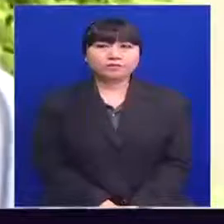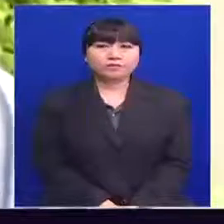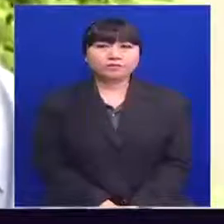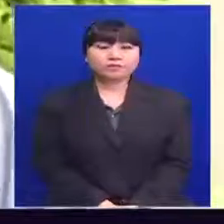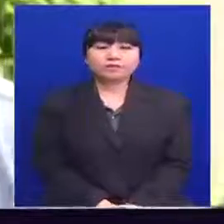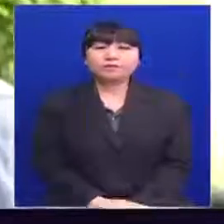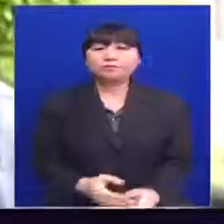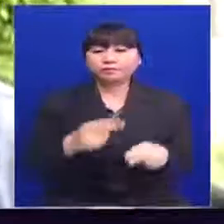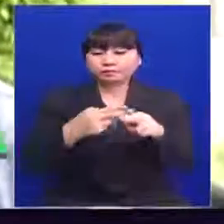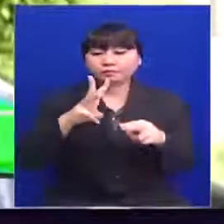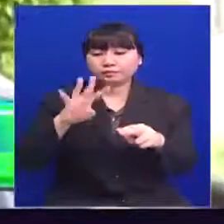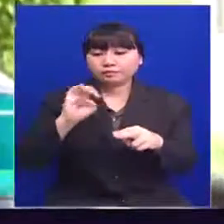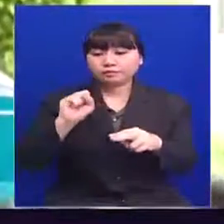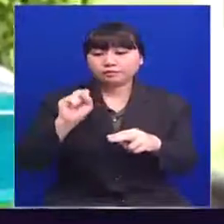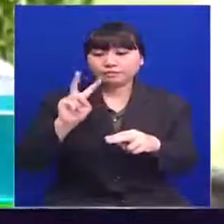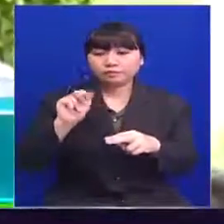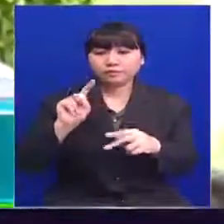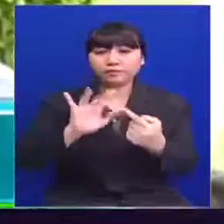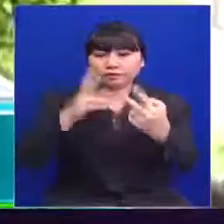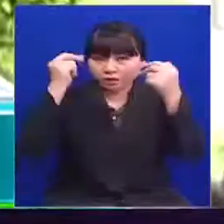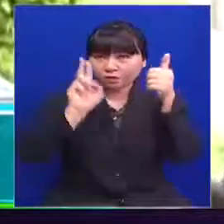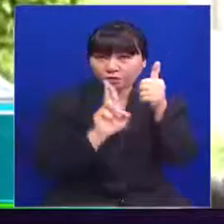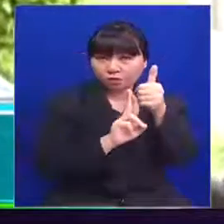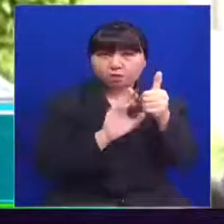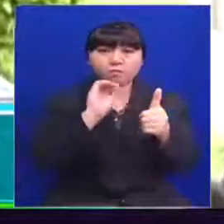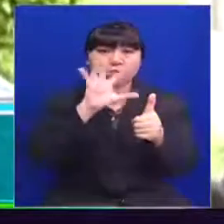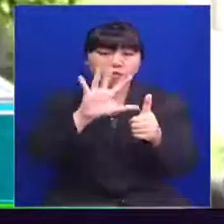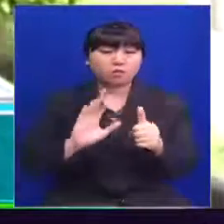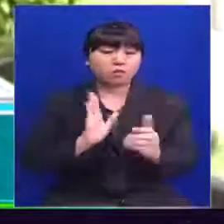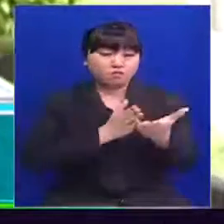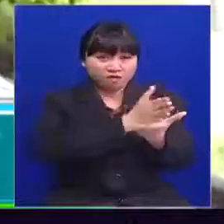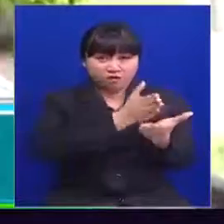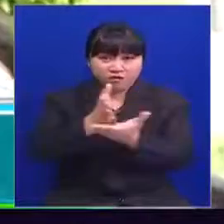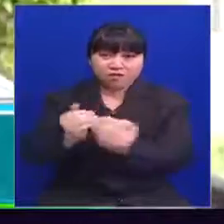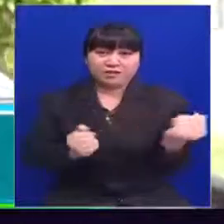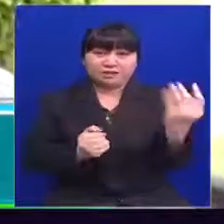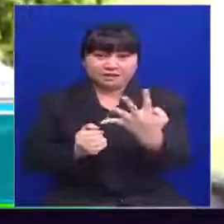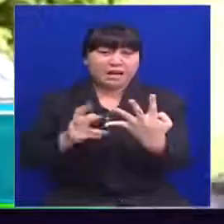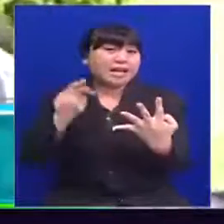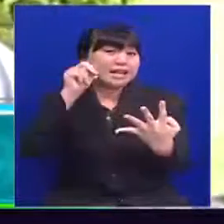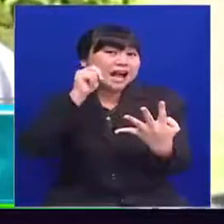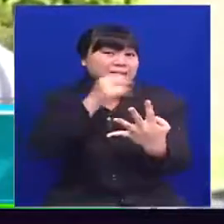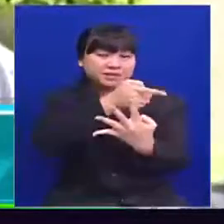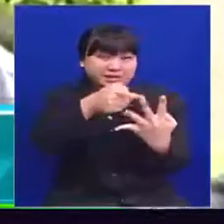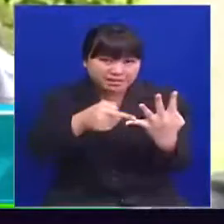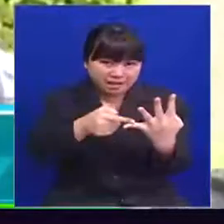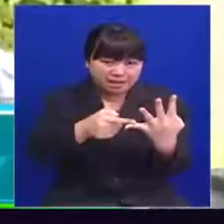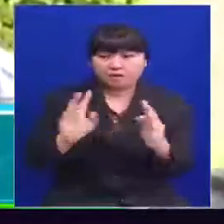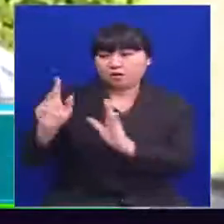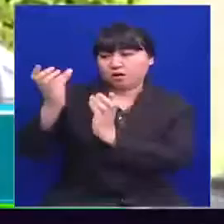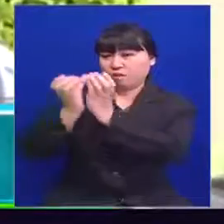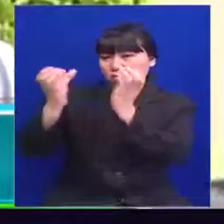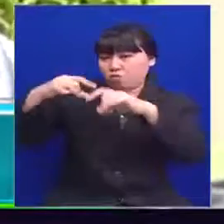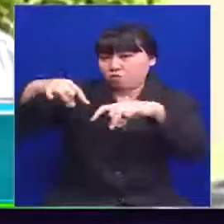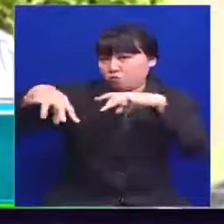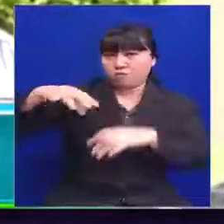นายวิษณุเครืองามรองนายกรัฐมนตรียืนยันว่าข้อเสนอของแม่น้ำสี่สายไม่ขัดแย้งต่อหลักการของรัฐธรรมนูญที่